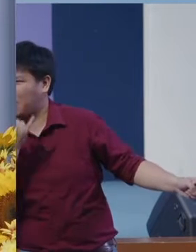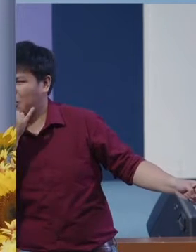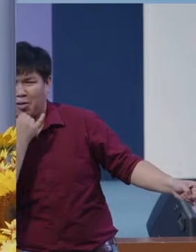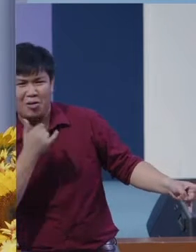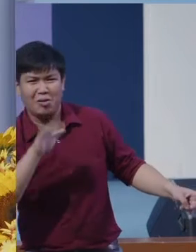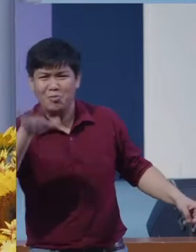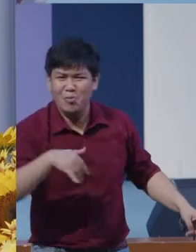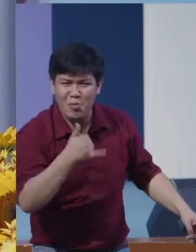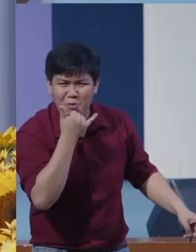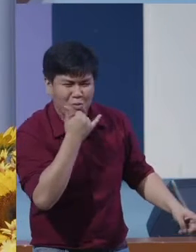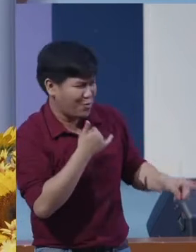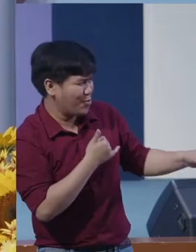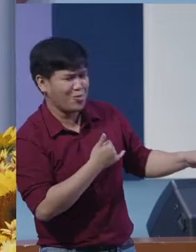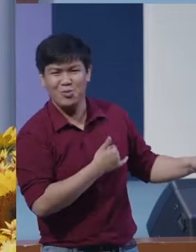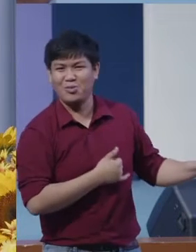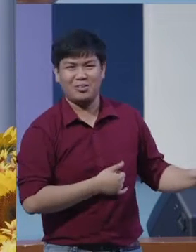iba.